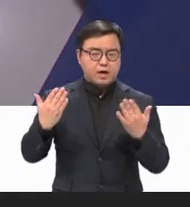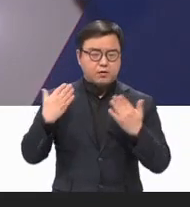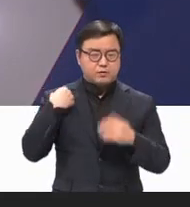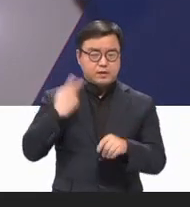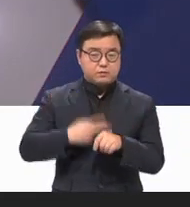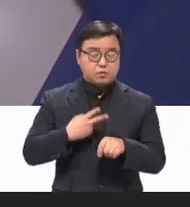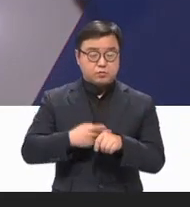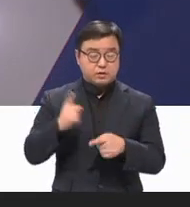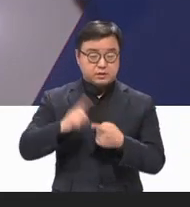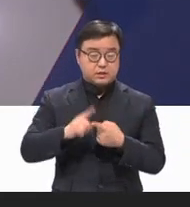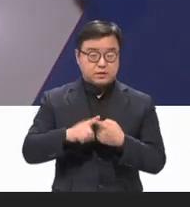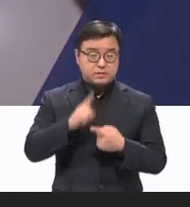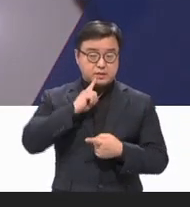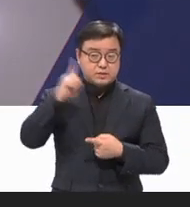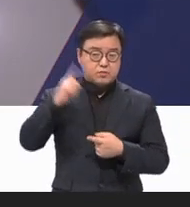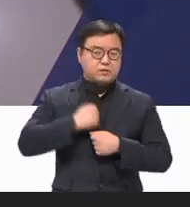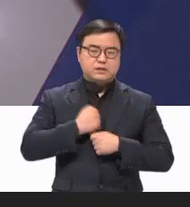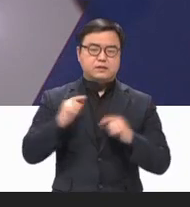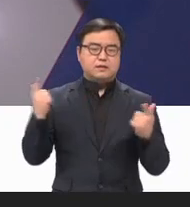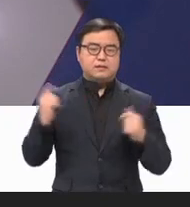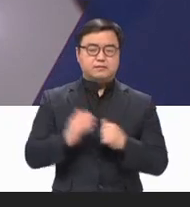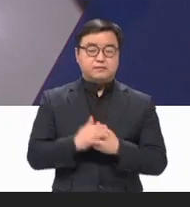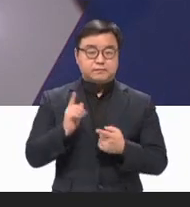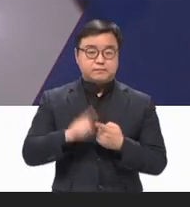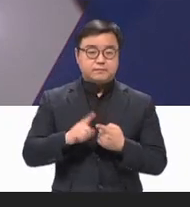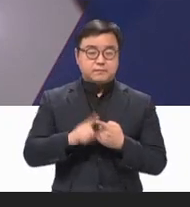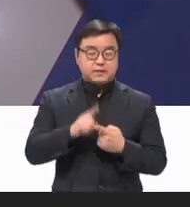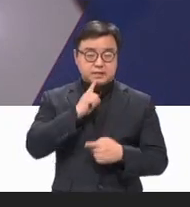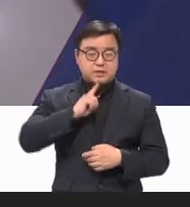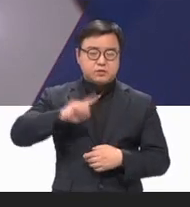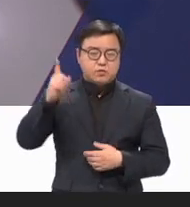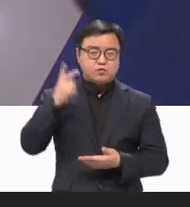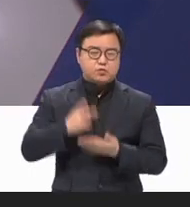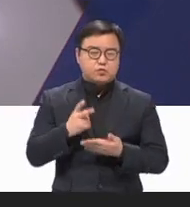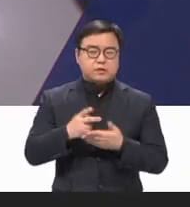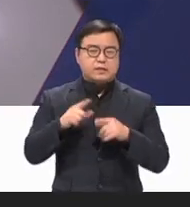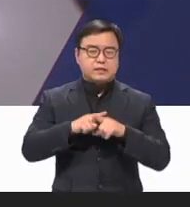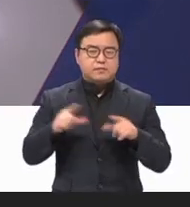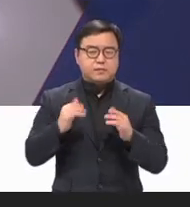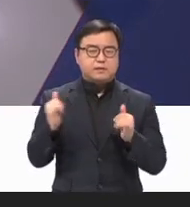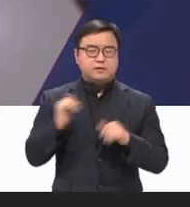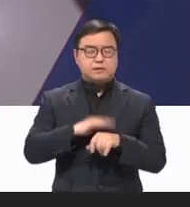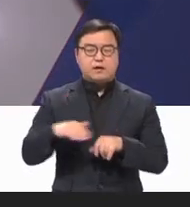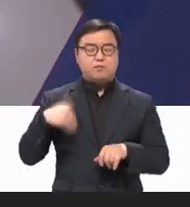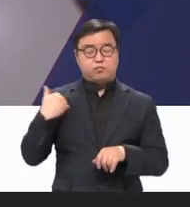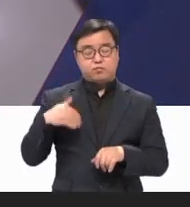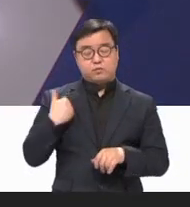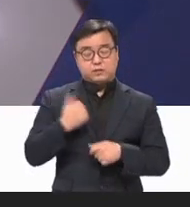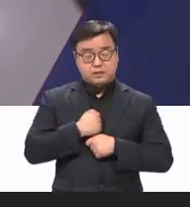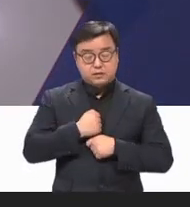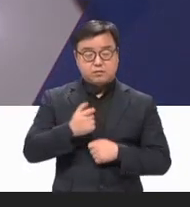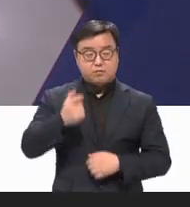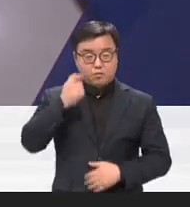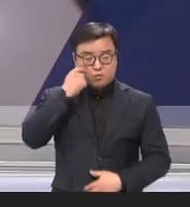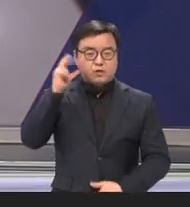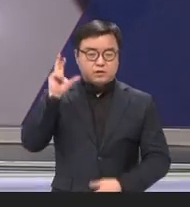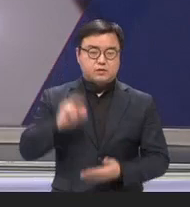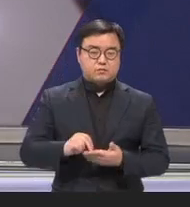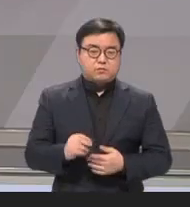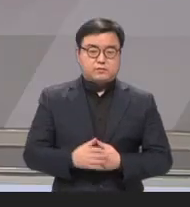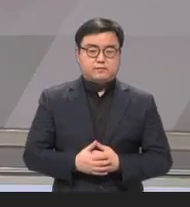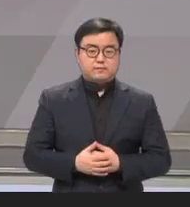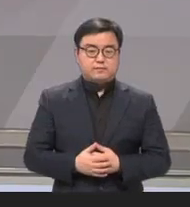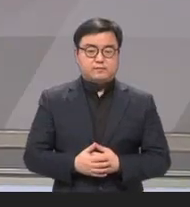경우 줘 그래서 아동학대 신고의무 에 대한 규정을 일반 사람들이 잘 몰라서 못 찍히는 경우도 좀 문제 라고 지적할 수 있습니다